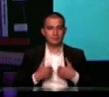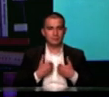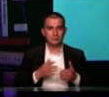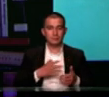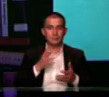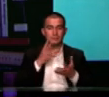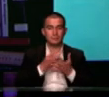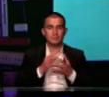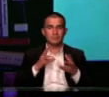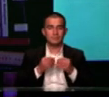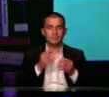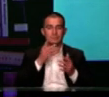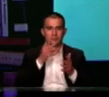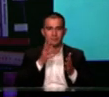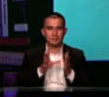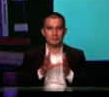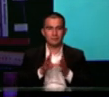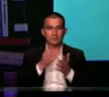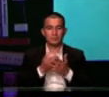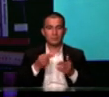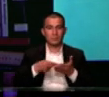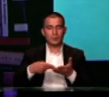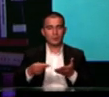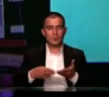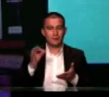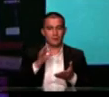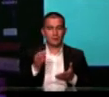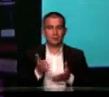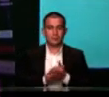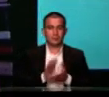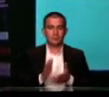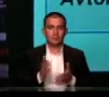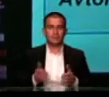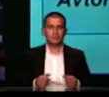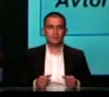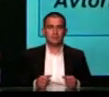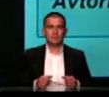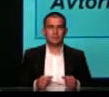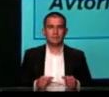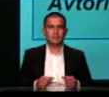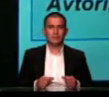va elektron raqamli imzo haqida tanishamiz.